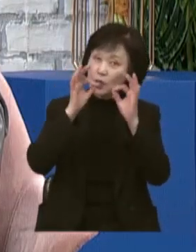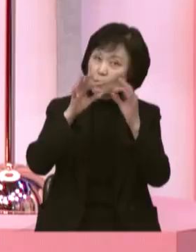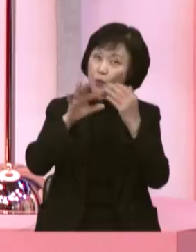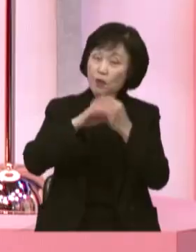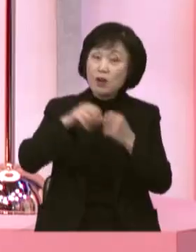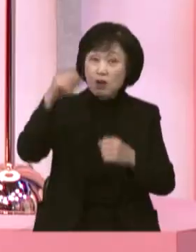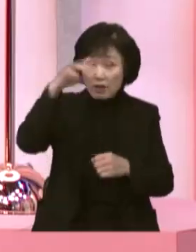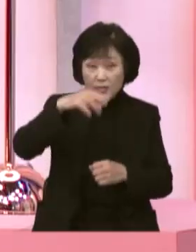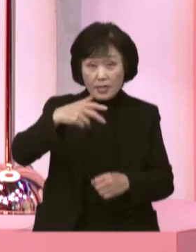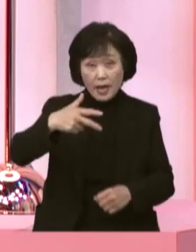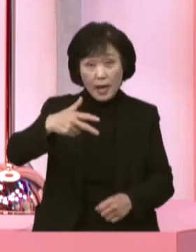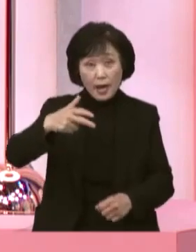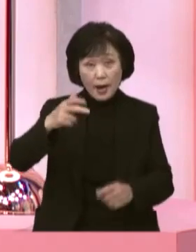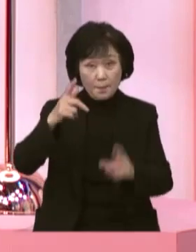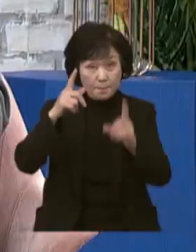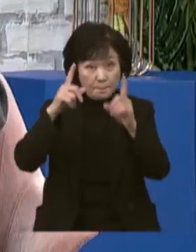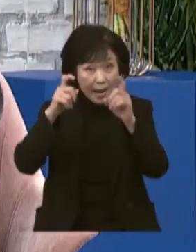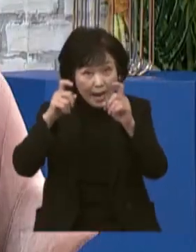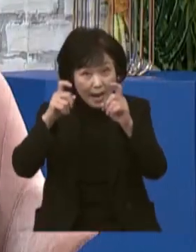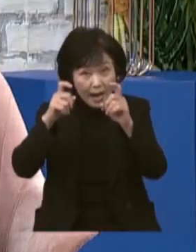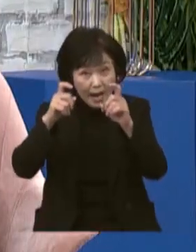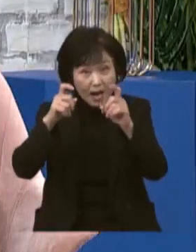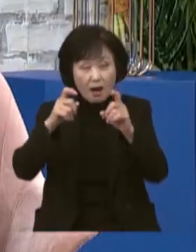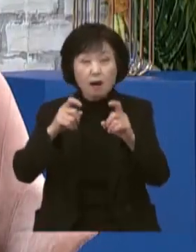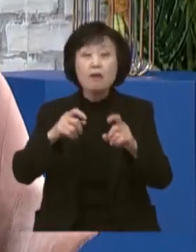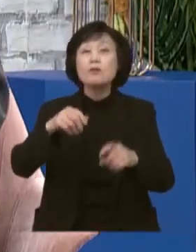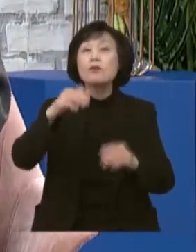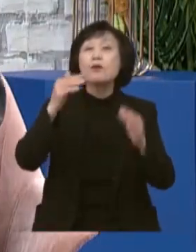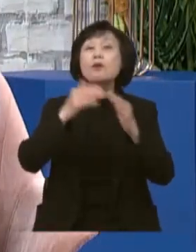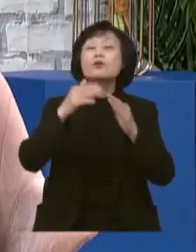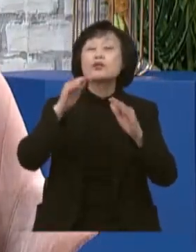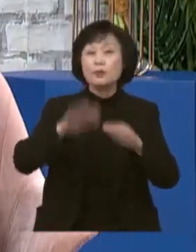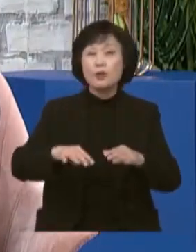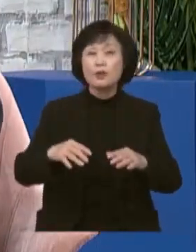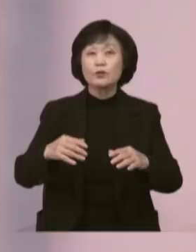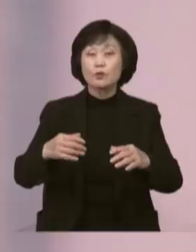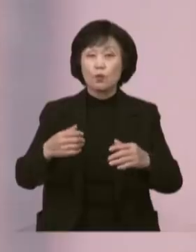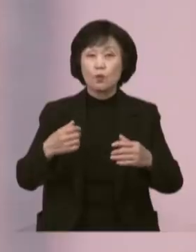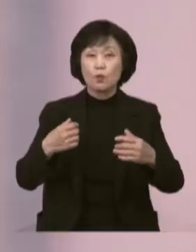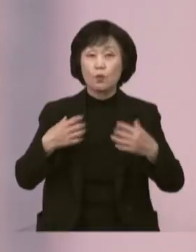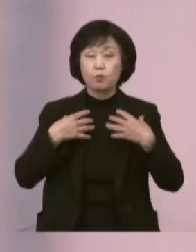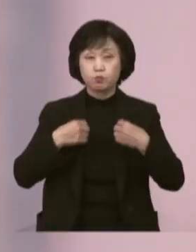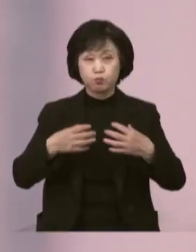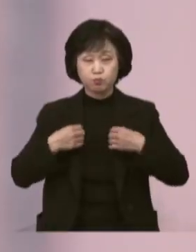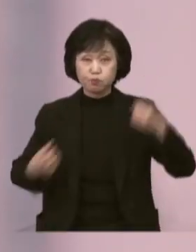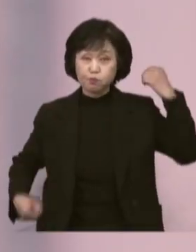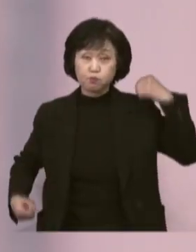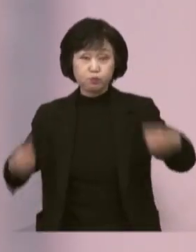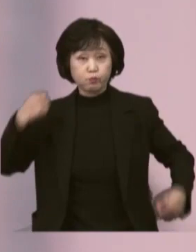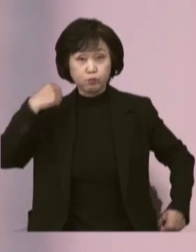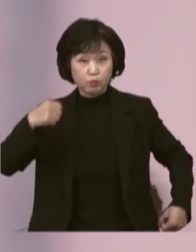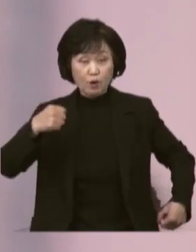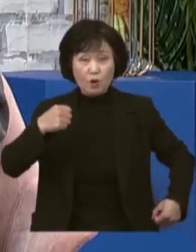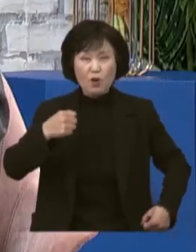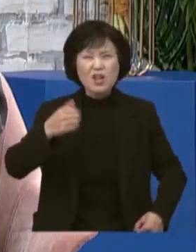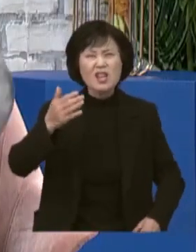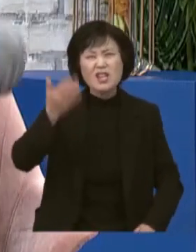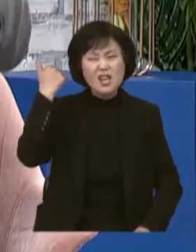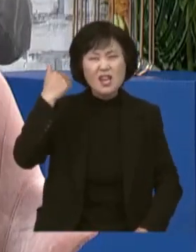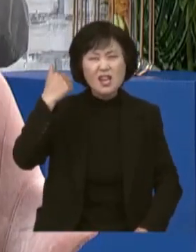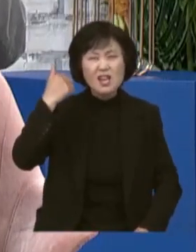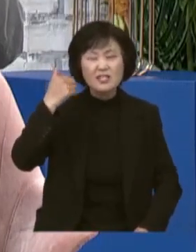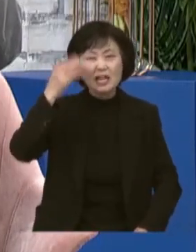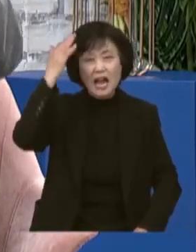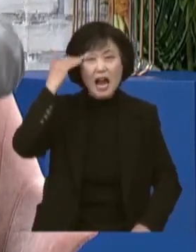그래가지고. 그냥 이렇게 하고 그냥 찍은 거. 그러니까 그때는 뽀샵이고 뭐 이런 것도 없어. 뽀샵도 없어요. 없어. 네.